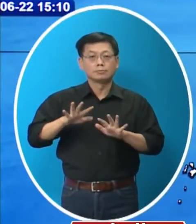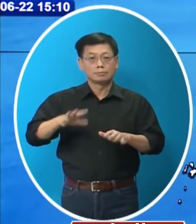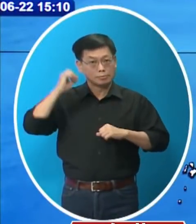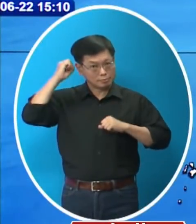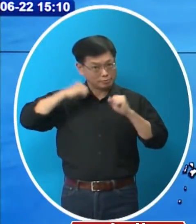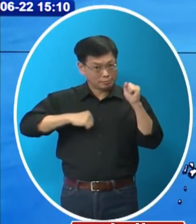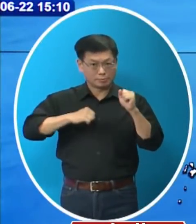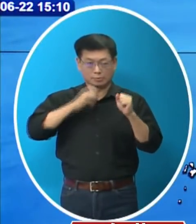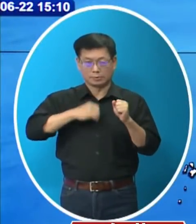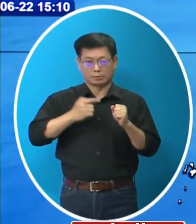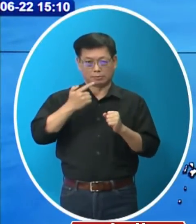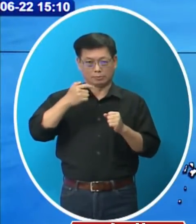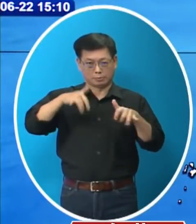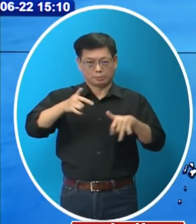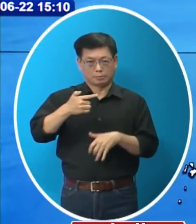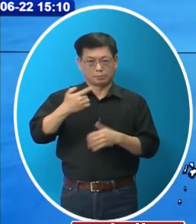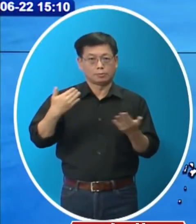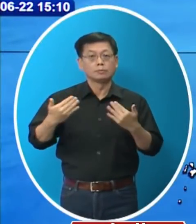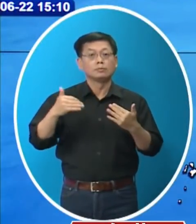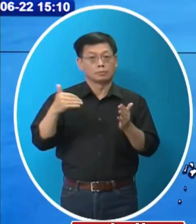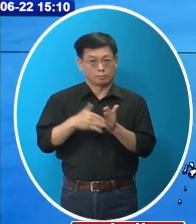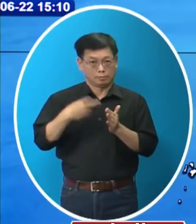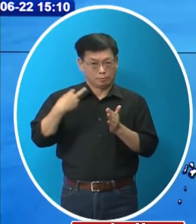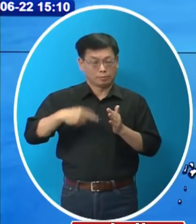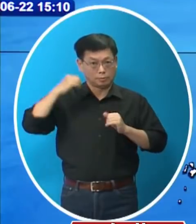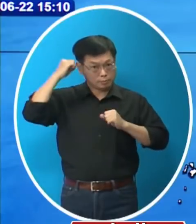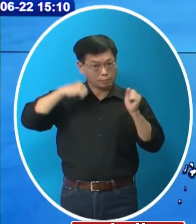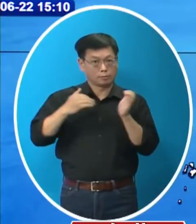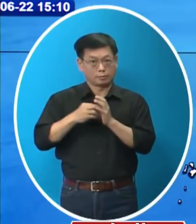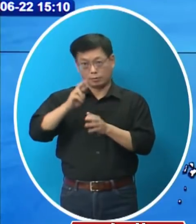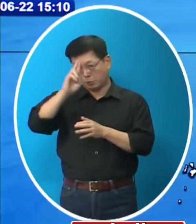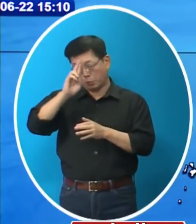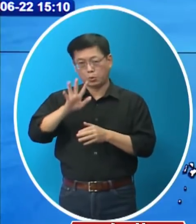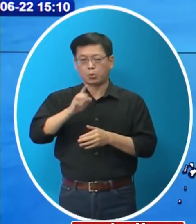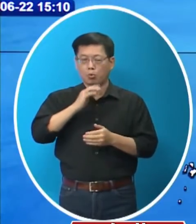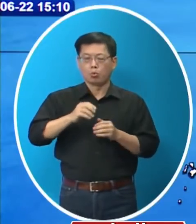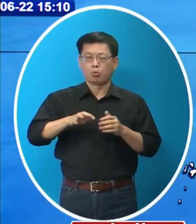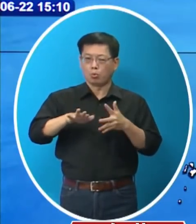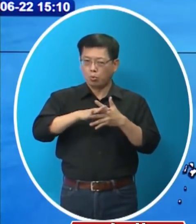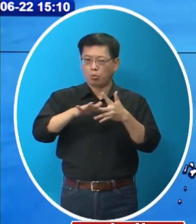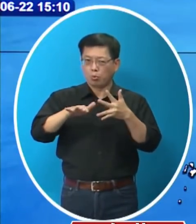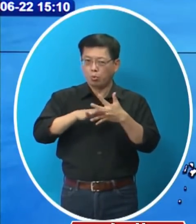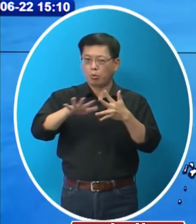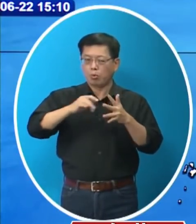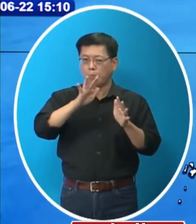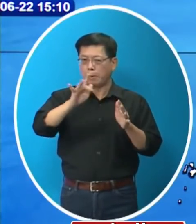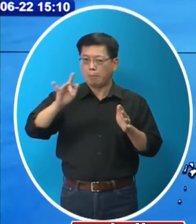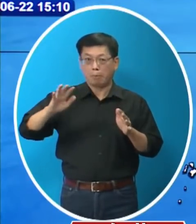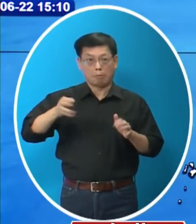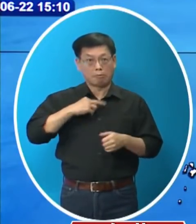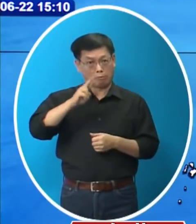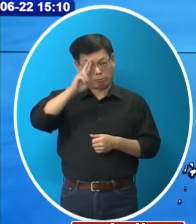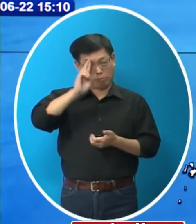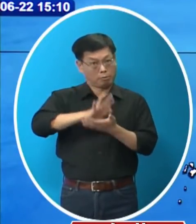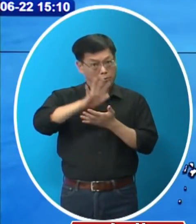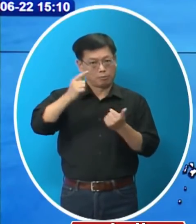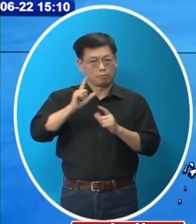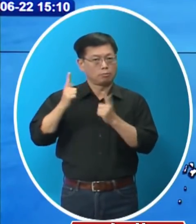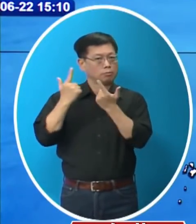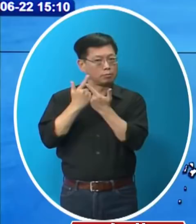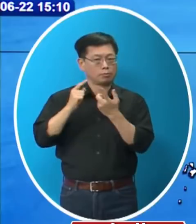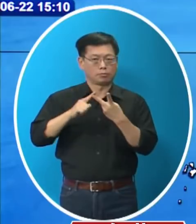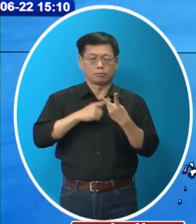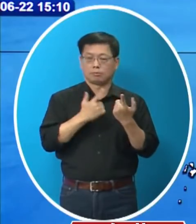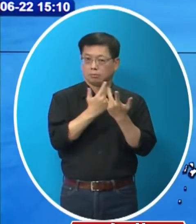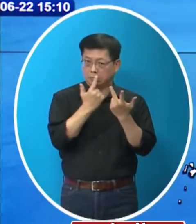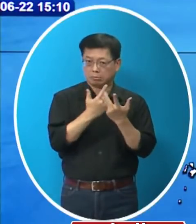在清晨这波降雨比较明显之外，上半天的时候其实稍微有点空档，不过在中午过后，包含东北部地区、